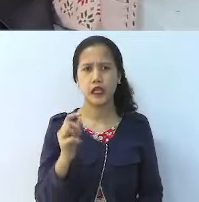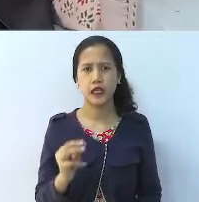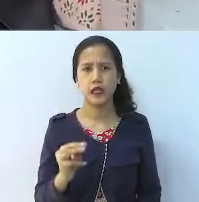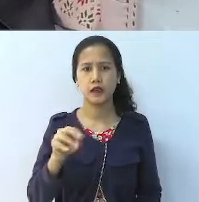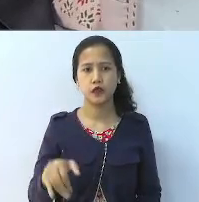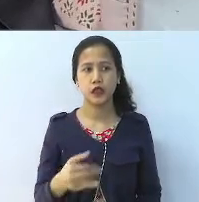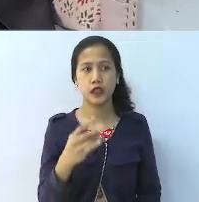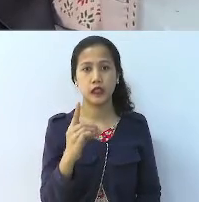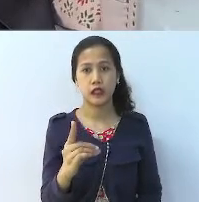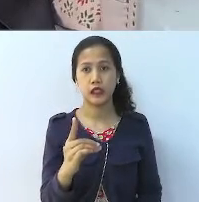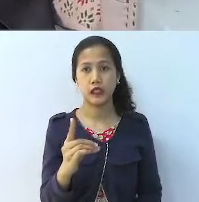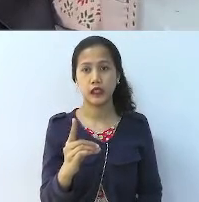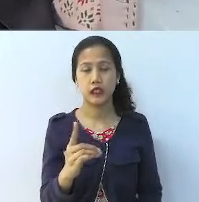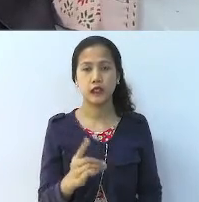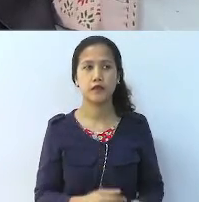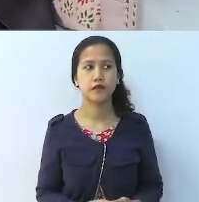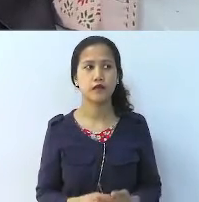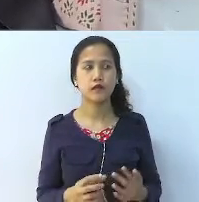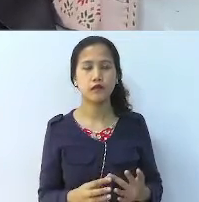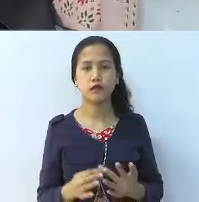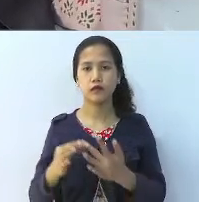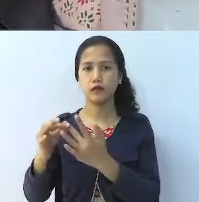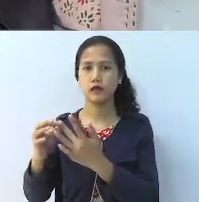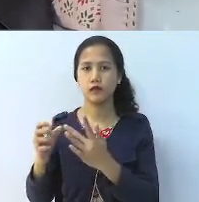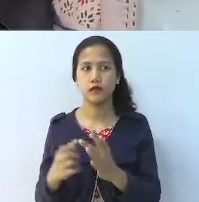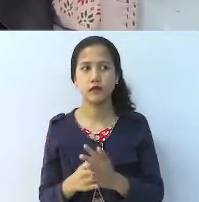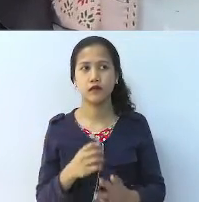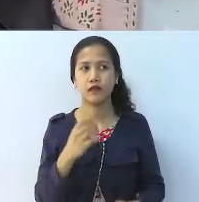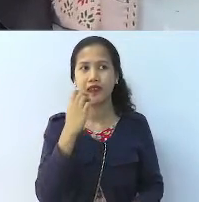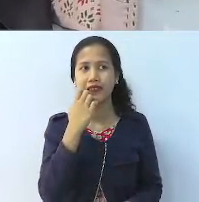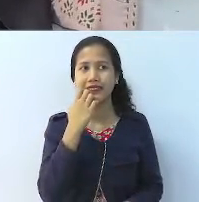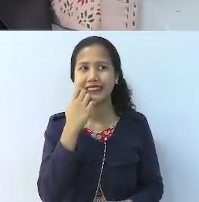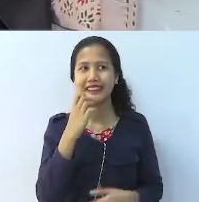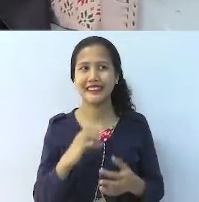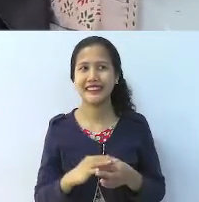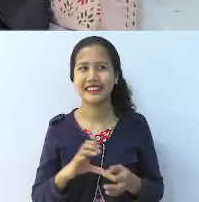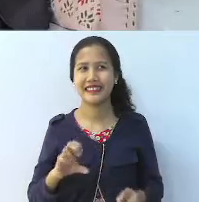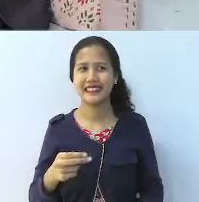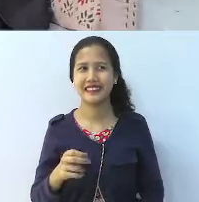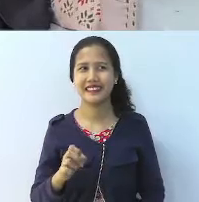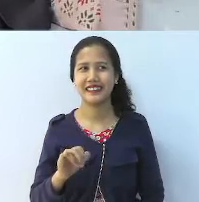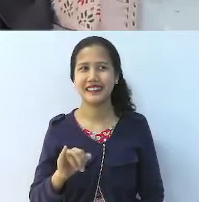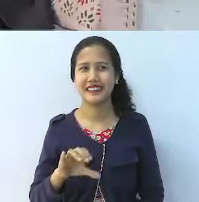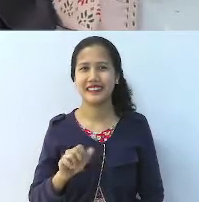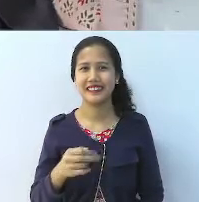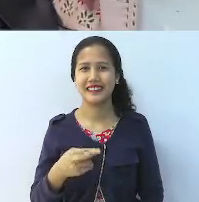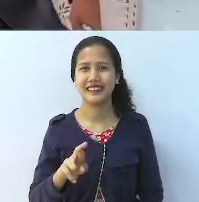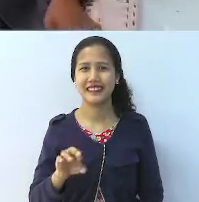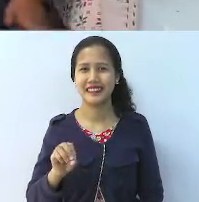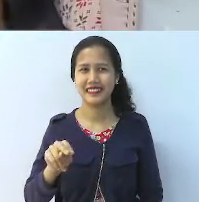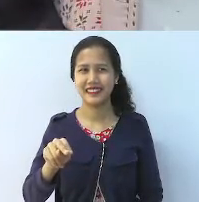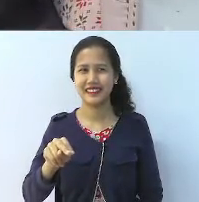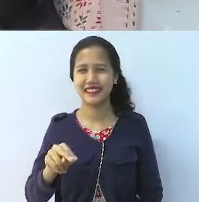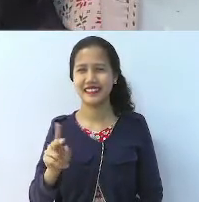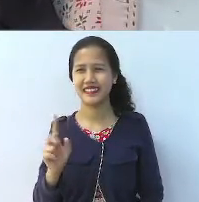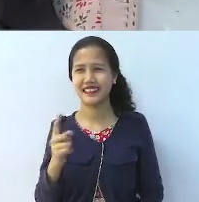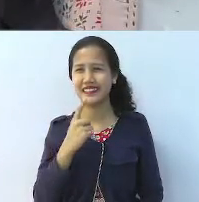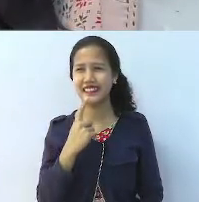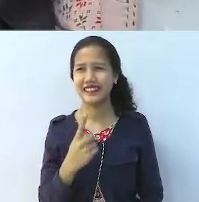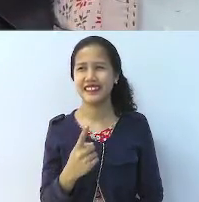pisngi, sa kaanguya, mga kapatid, at malaking tulong po 'yan para po sa mga ano po diyan, lalong-lalo din sa